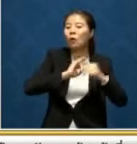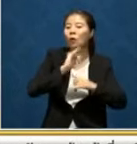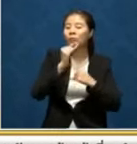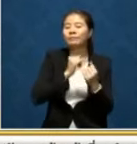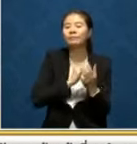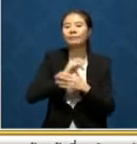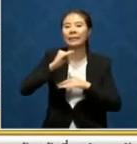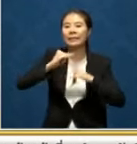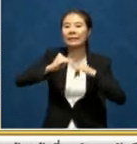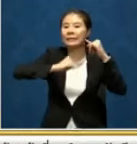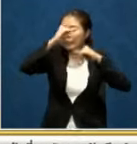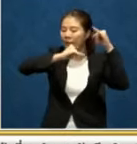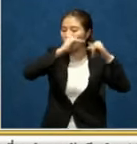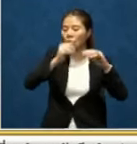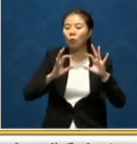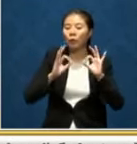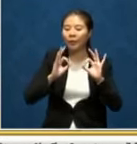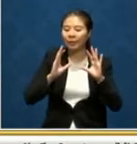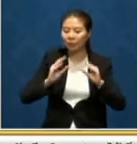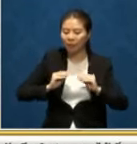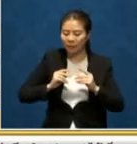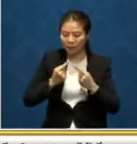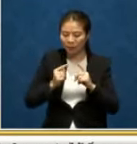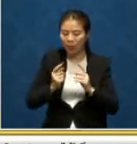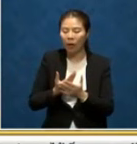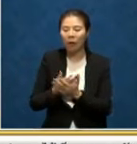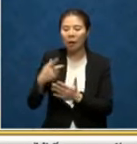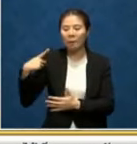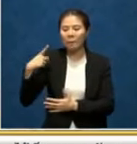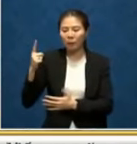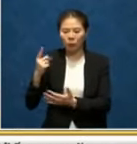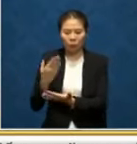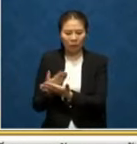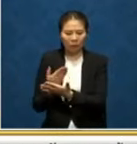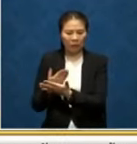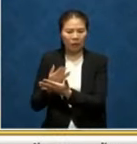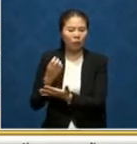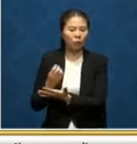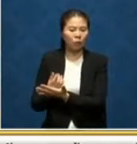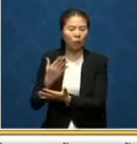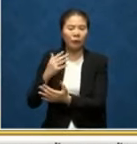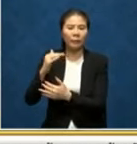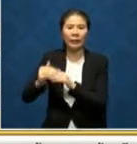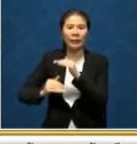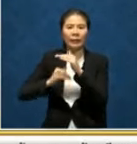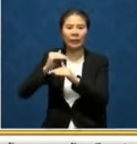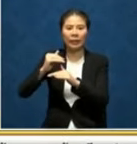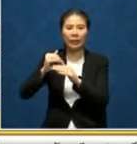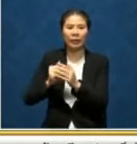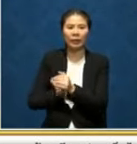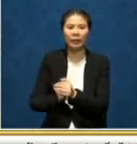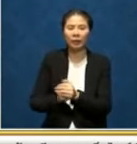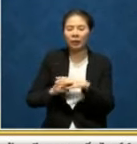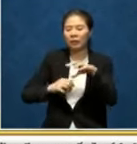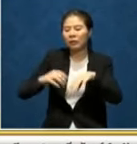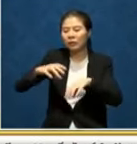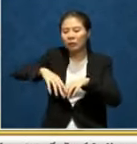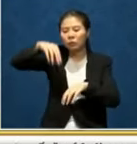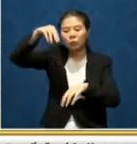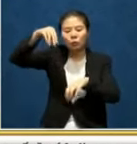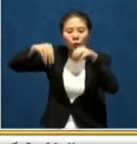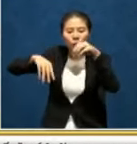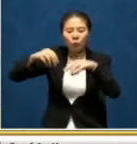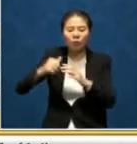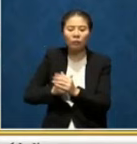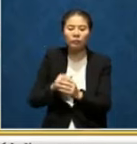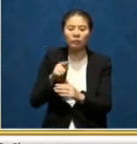เขตเศรษฐกิจพิเศษ eecบางส่วนแต่ความเจริญและการพัฒนาไม่ได้วัดกันที่ตึกสูงๆค่ะไม่ได้